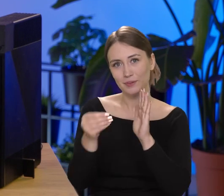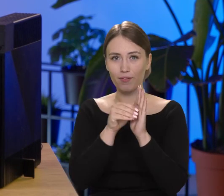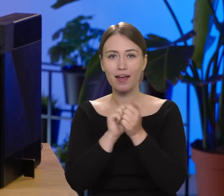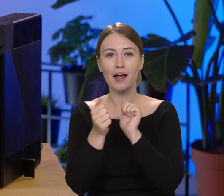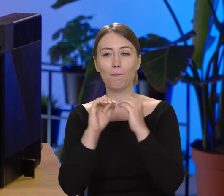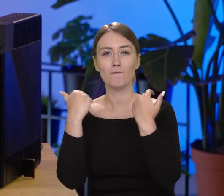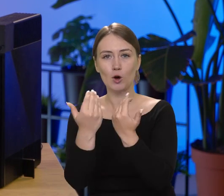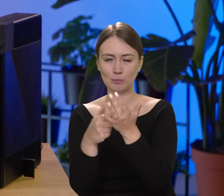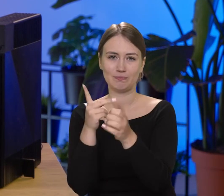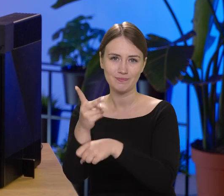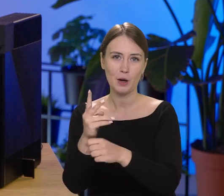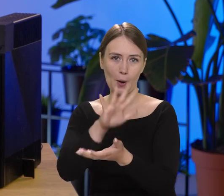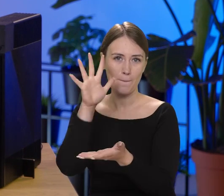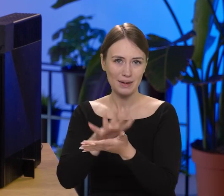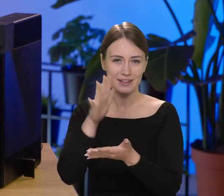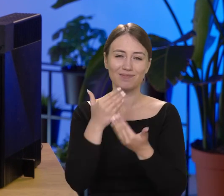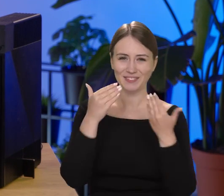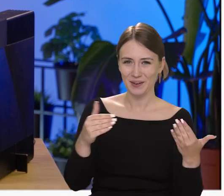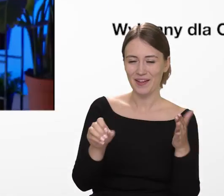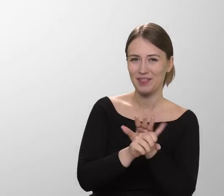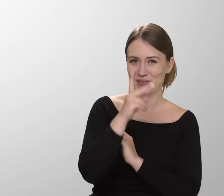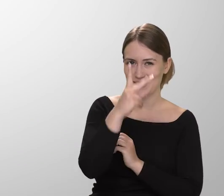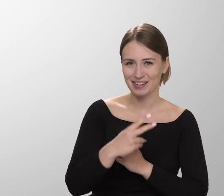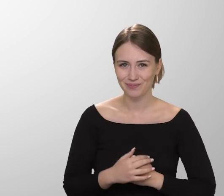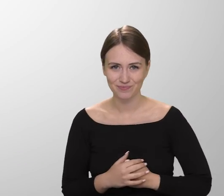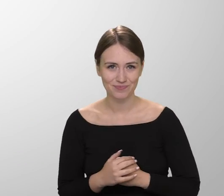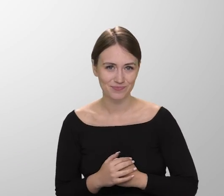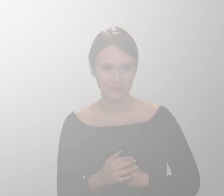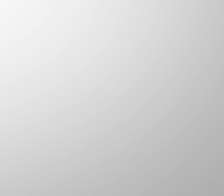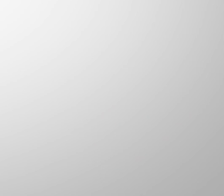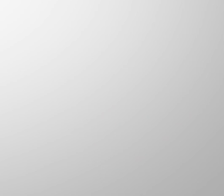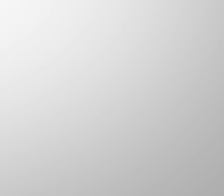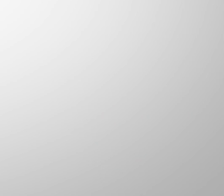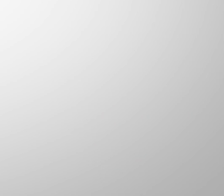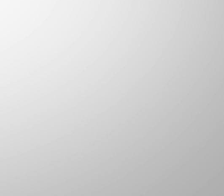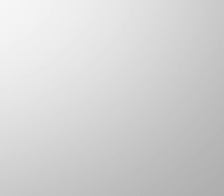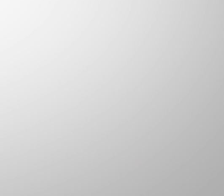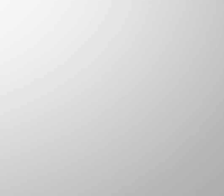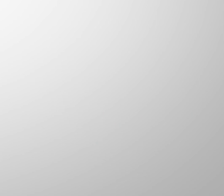lub podziel się swoją opinią na naszym forum. Dziękuję i do zobaczenia!